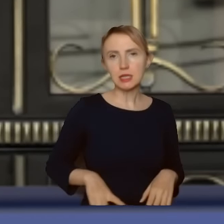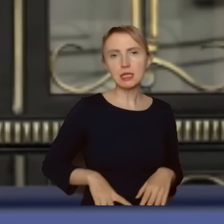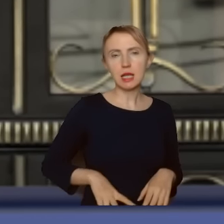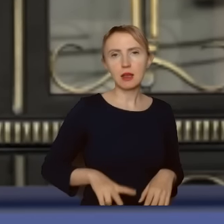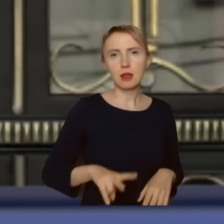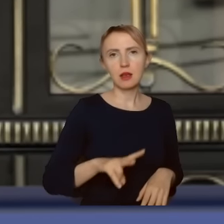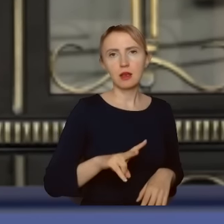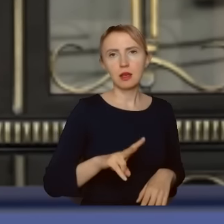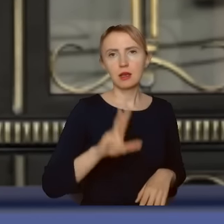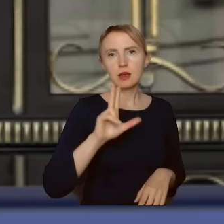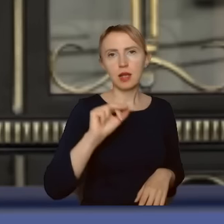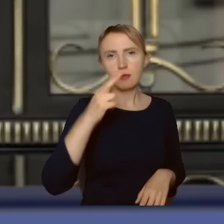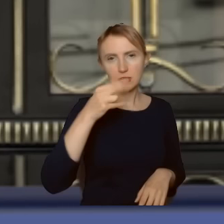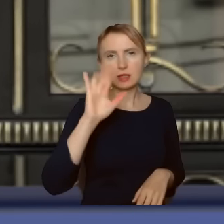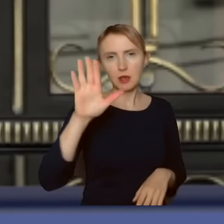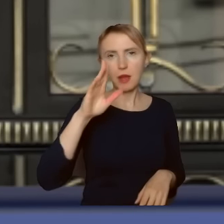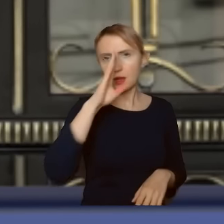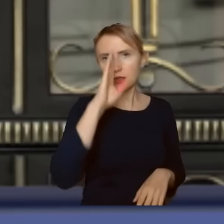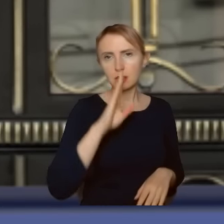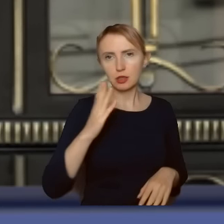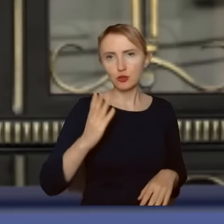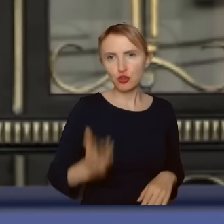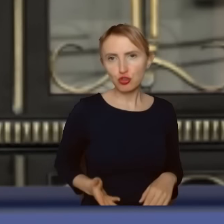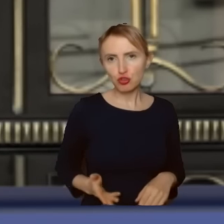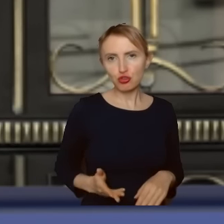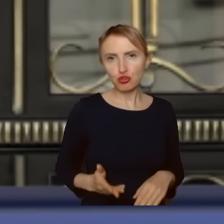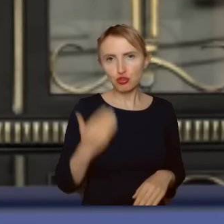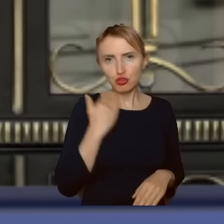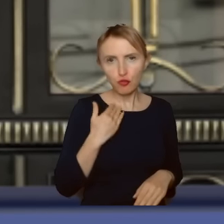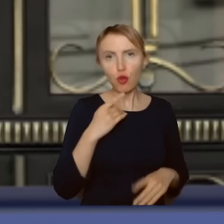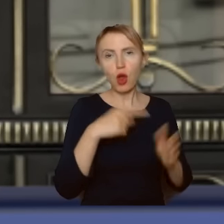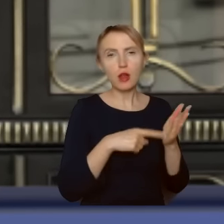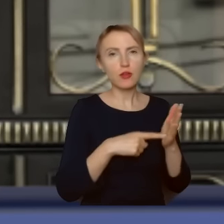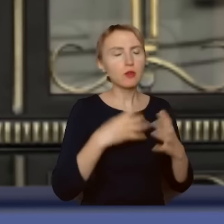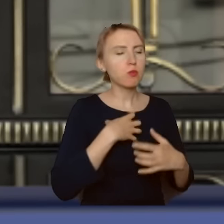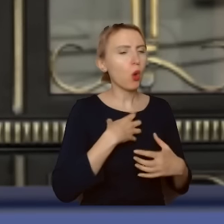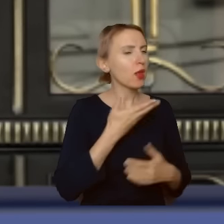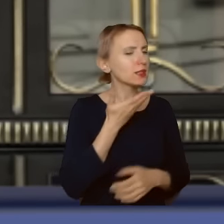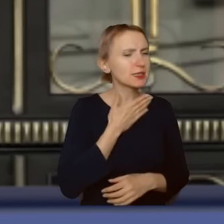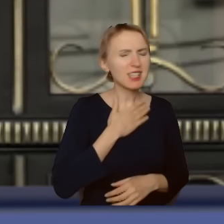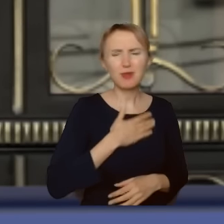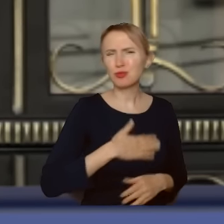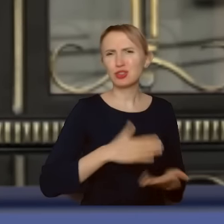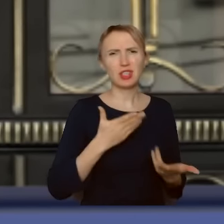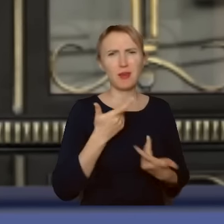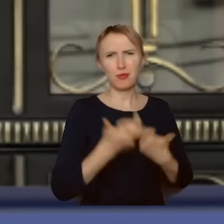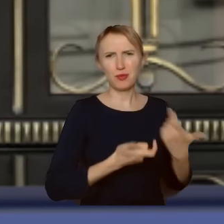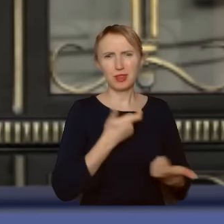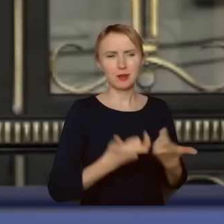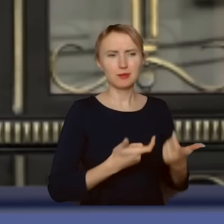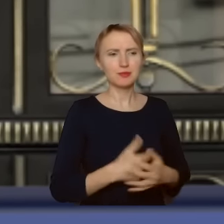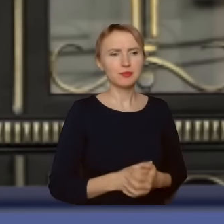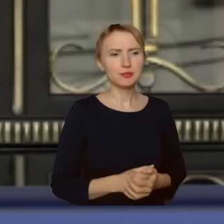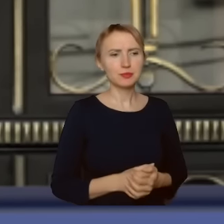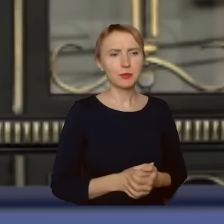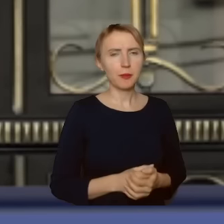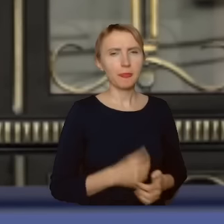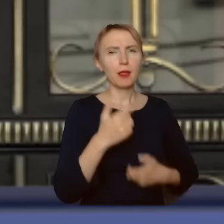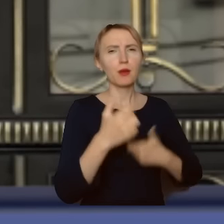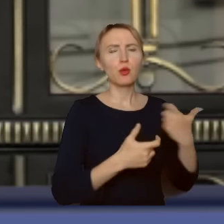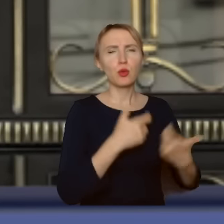Mariusz Kamiński, ale to jest niezwykle bolesny, nieprzyjemny zabieg, wprowadzanie